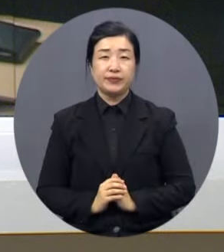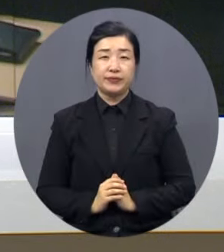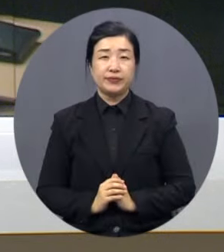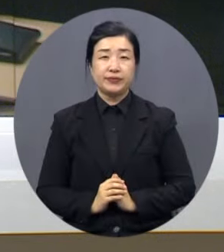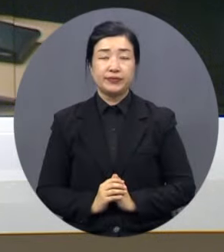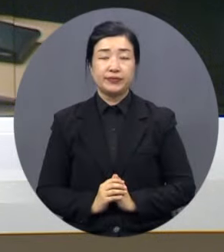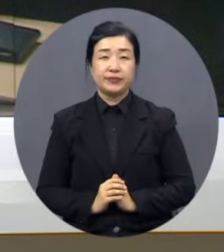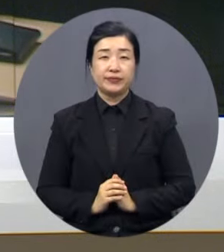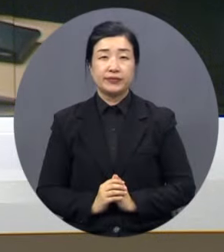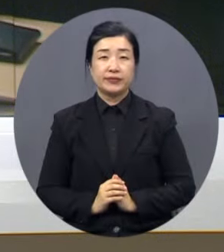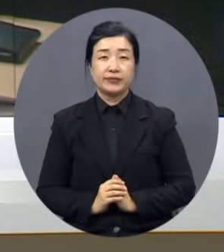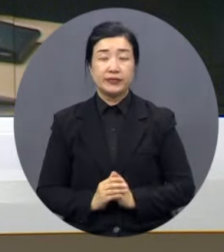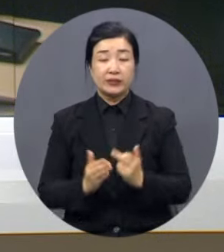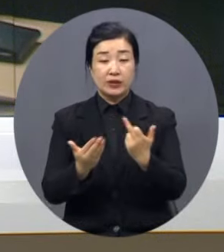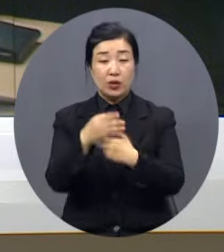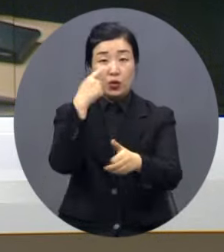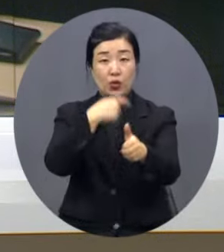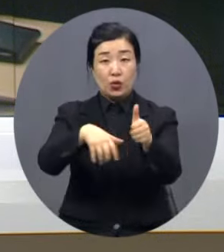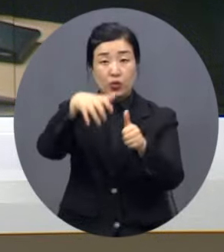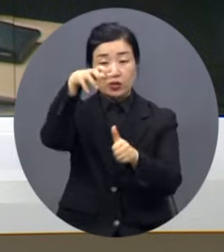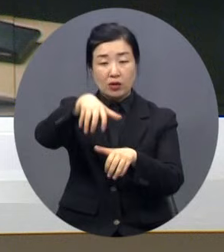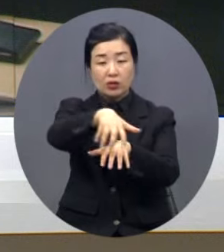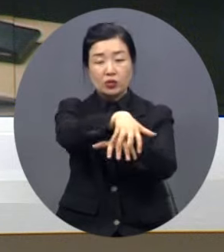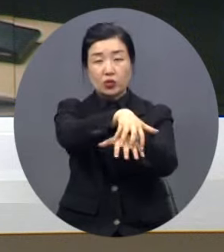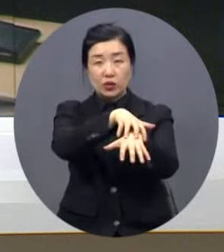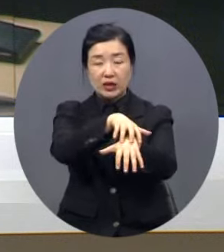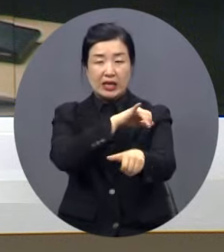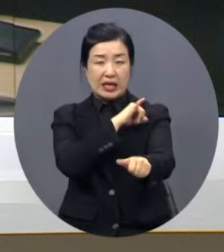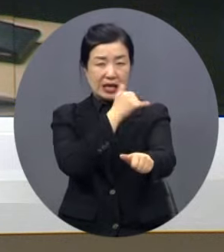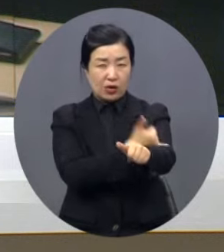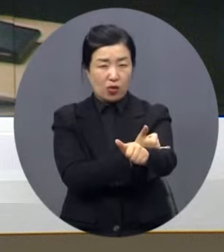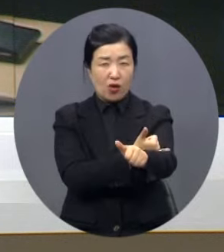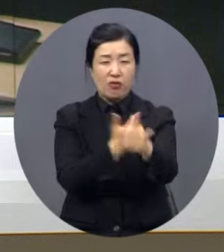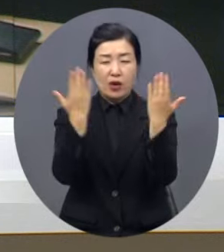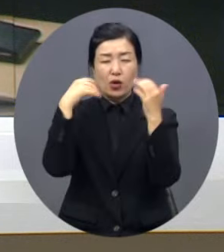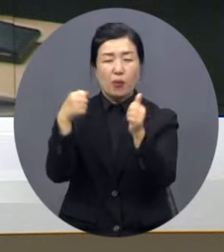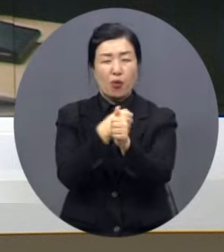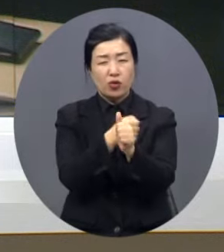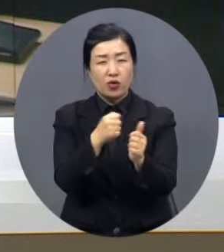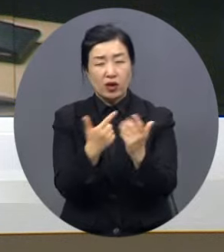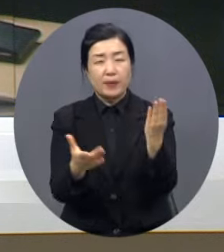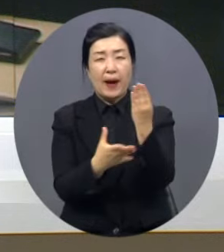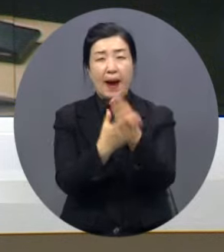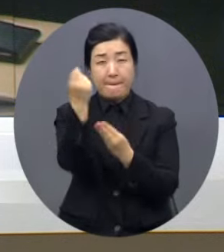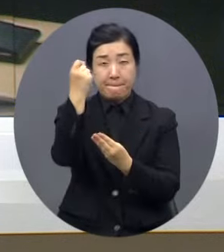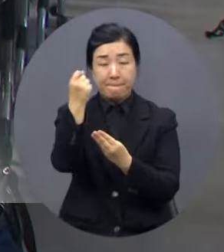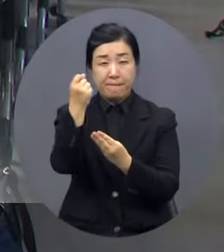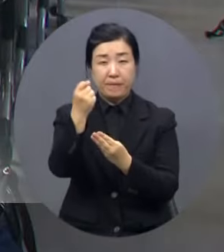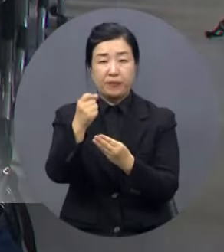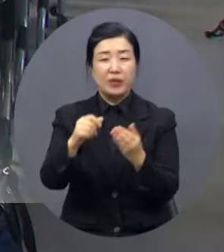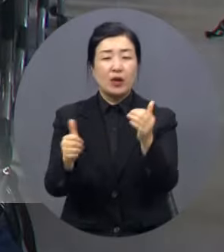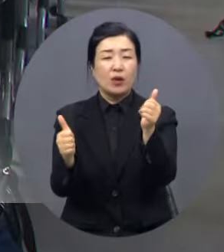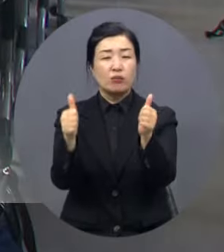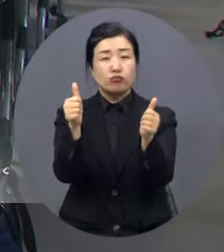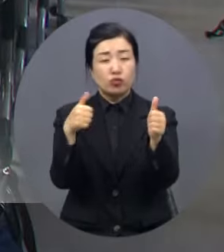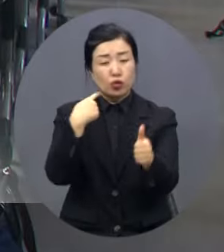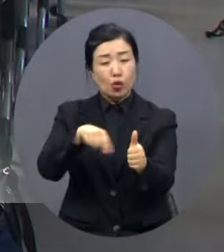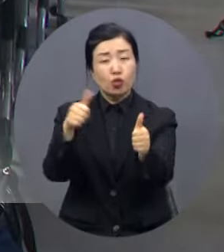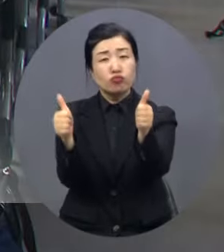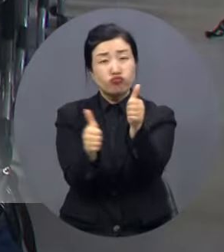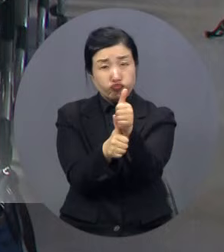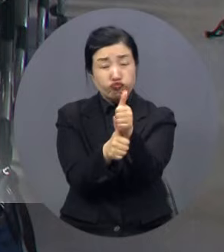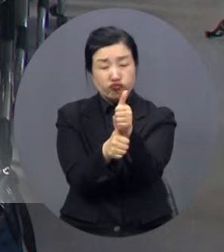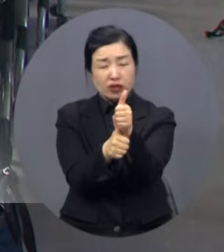금하는 제주도 교육청 조직의 인권과 학교폭력 업무를 이론화하고 제 2 부교육감 신설이 필요하다는